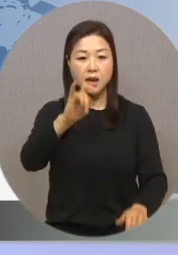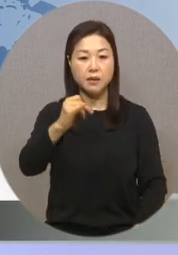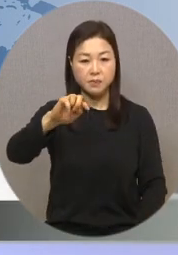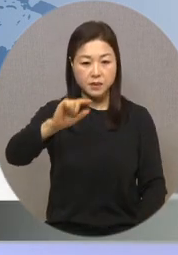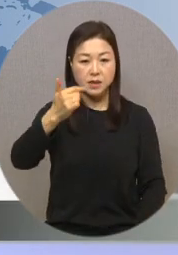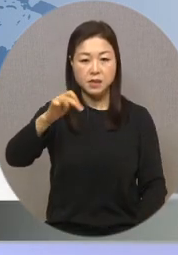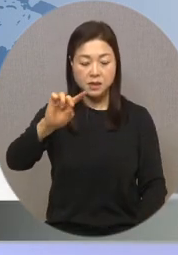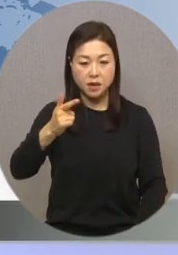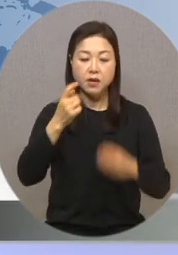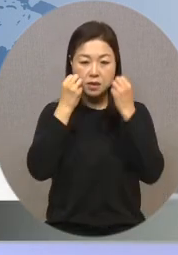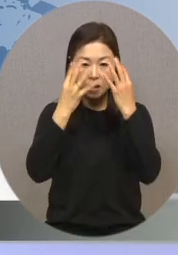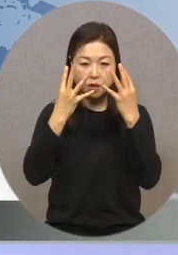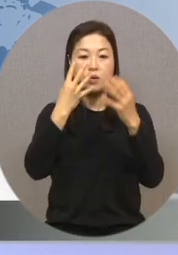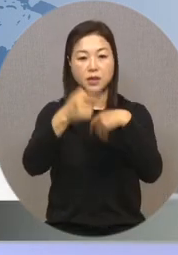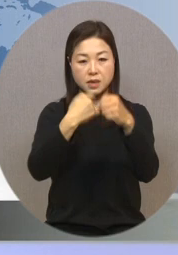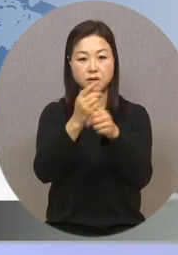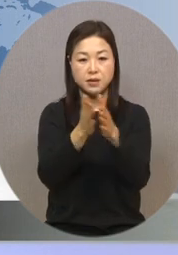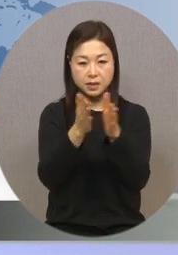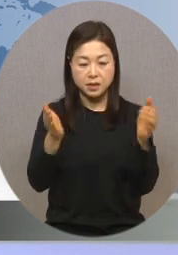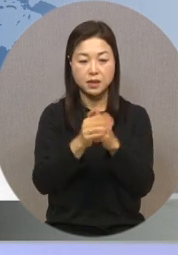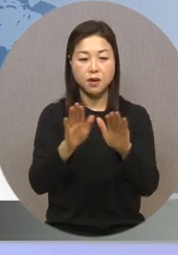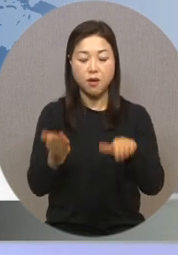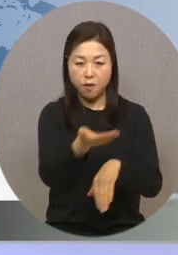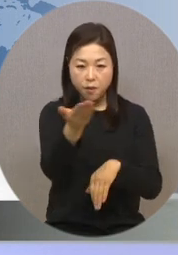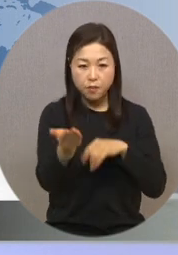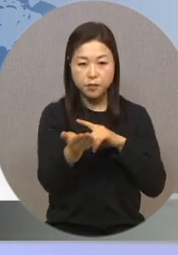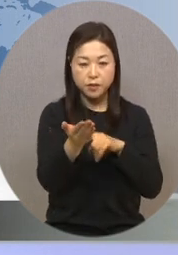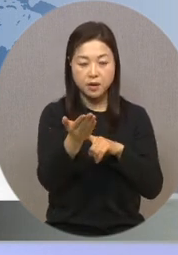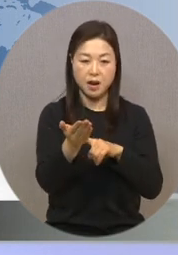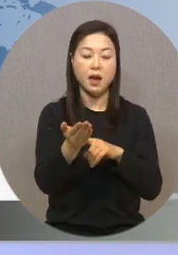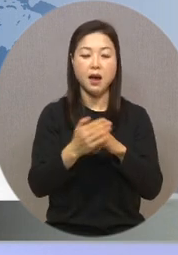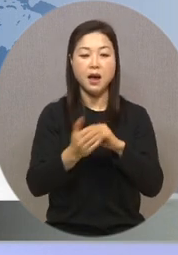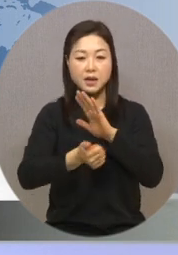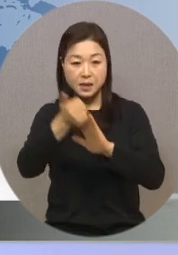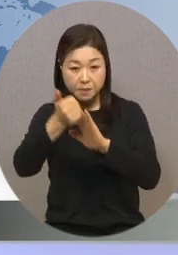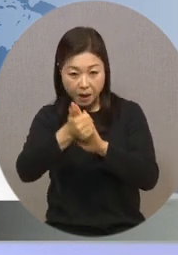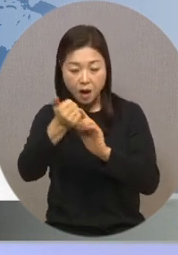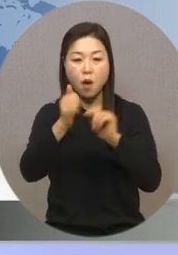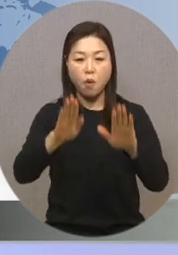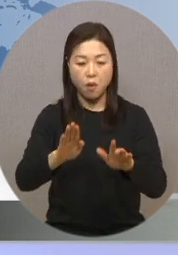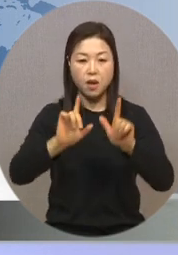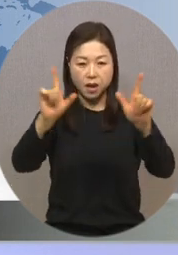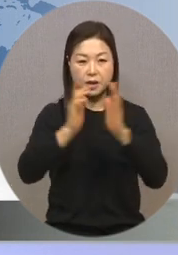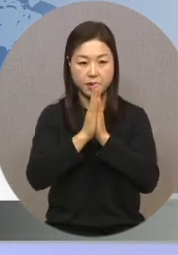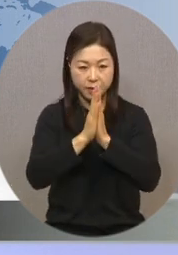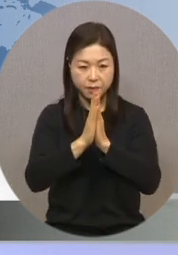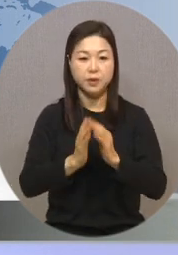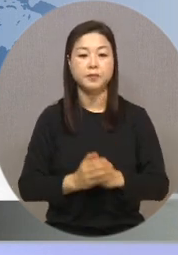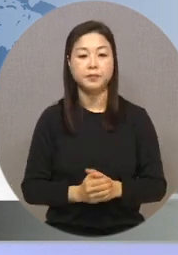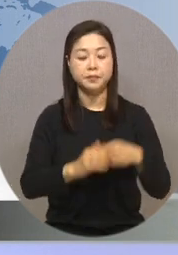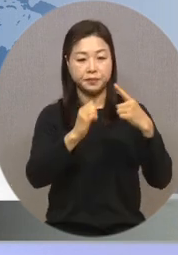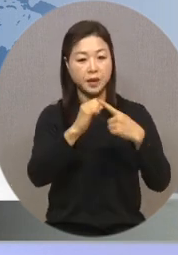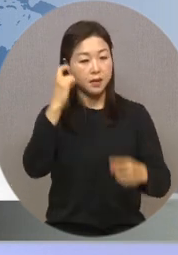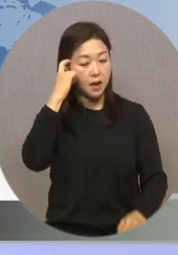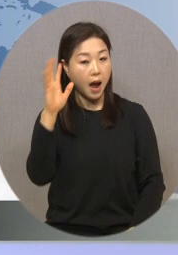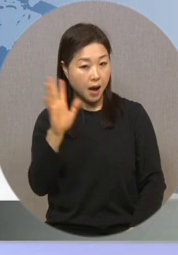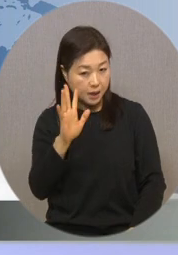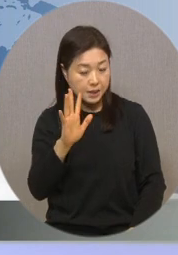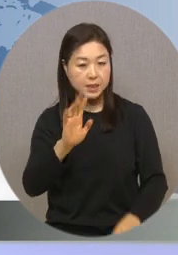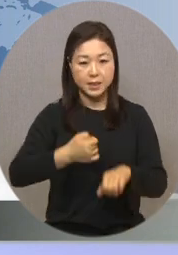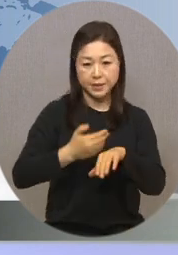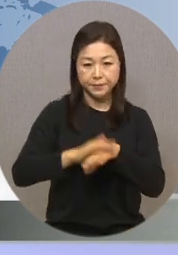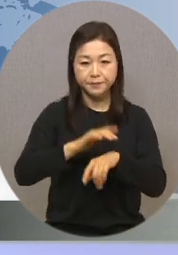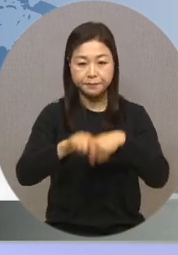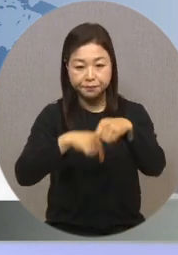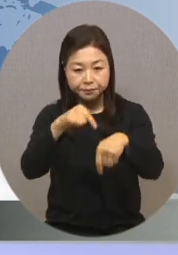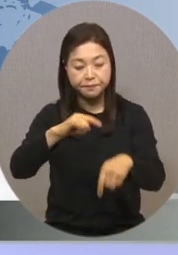시작됐습니다. 여러분의 비상하는 올해를 응원하겠습니다. 첫 소식입니다. 생각이 아닌 실천으로. 이